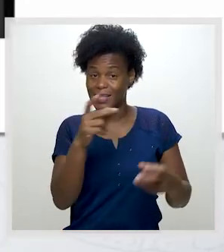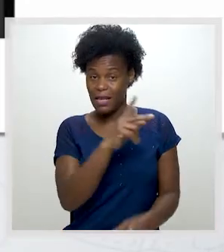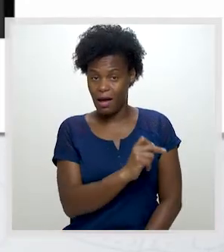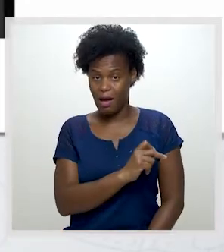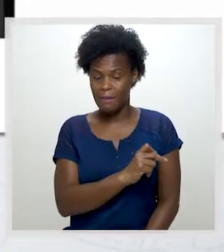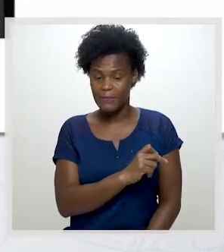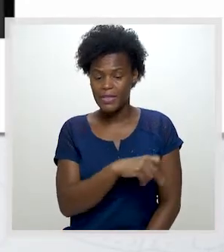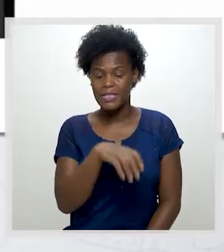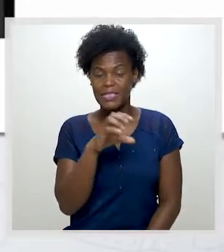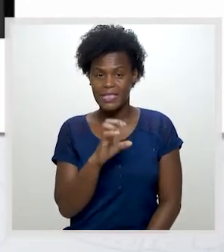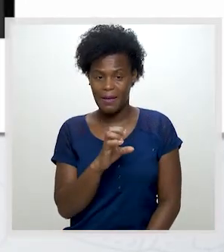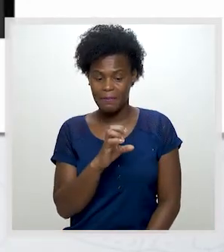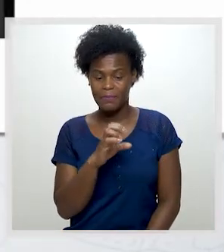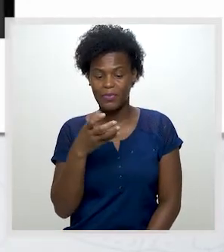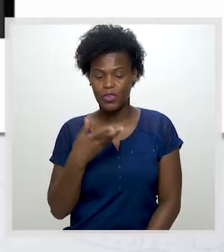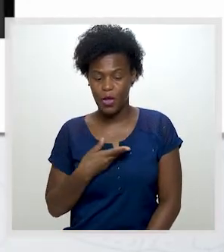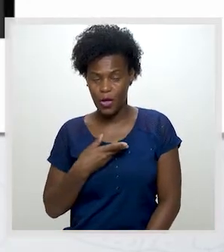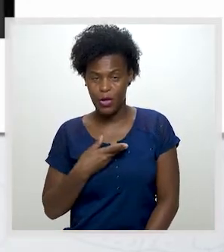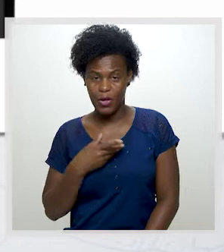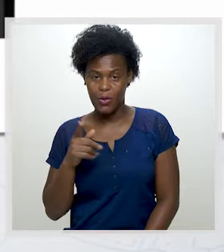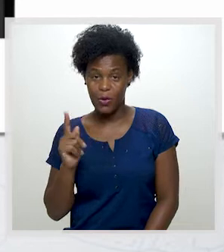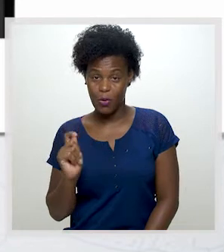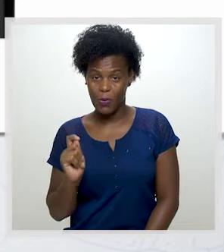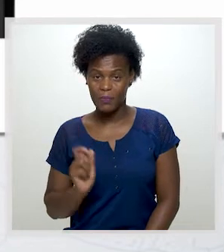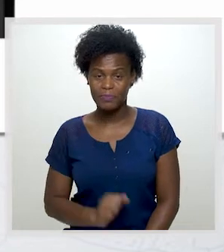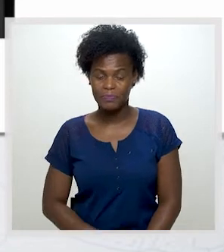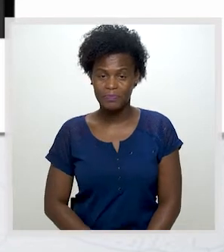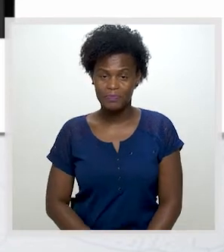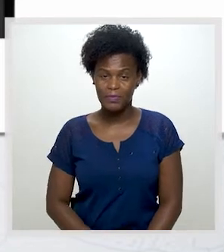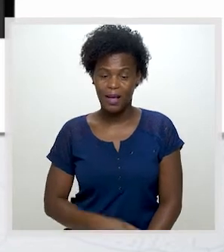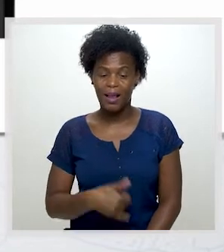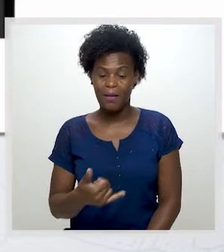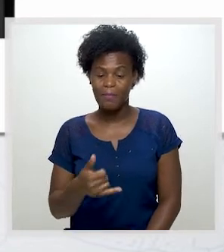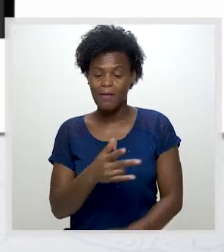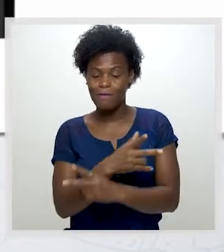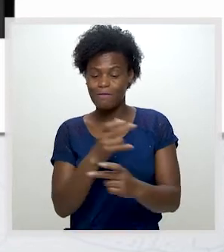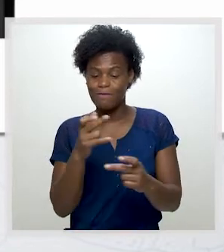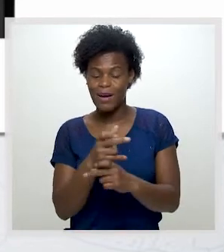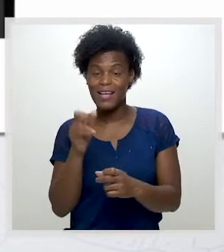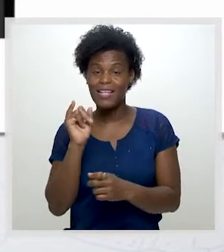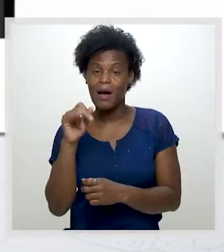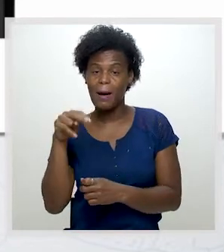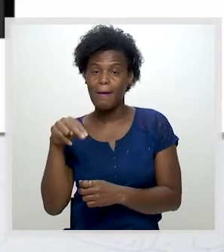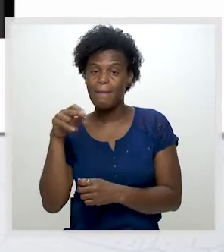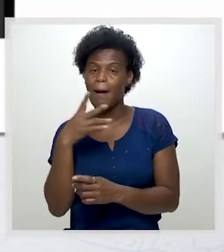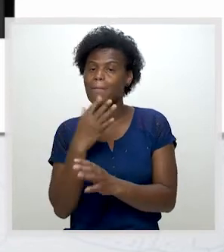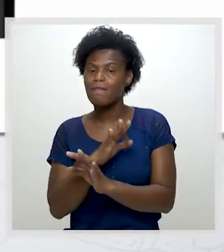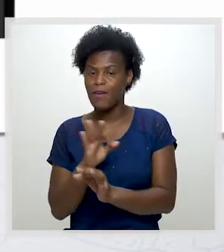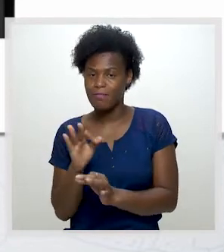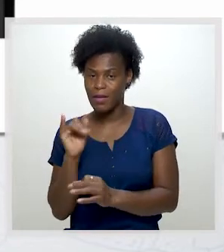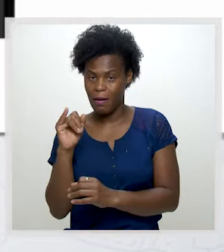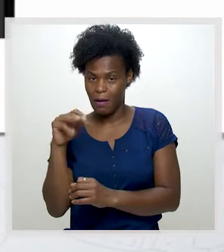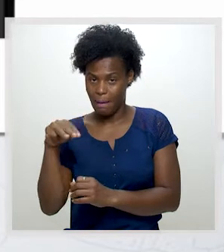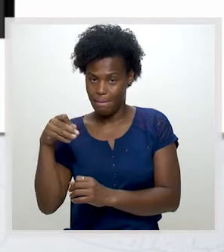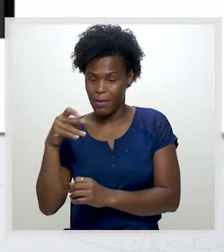A, C, D et E. Et les phrases qui sont à l'imparfait?